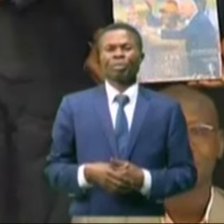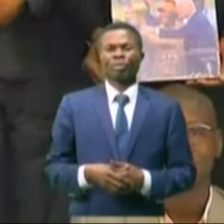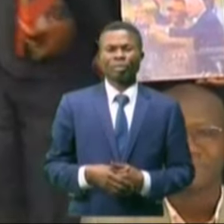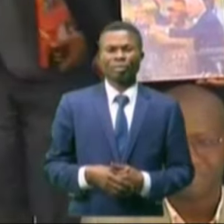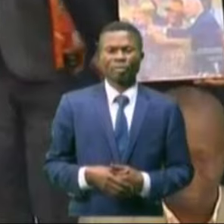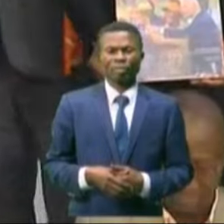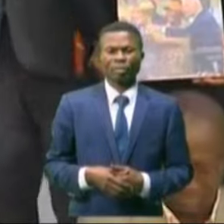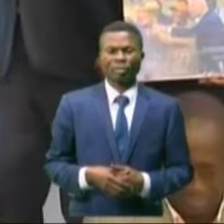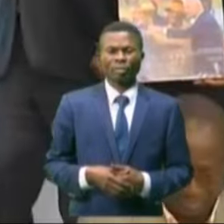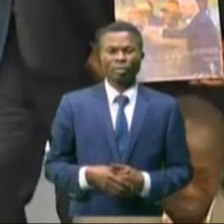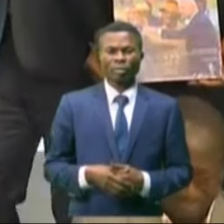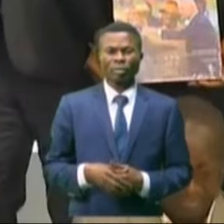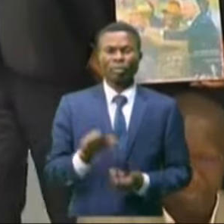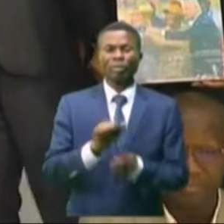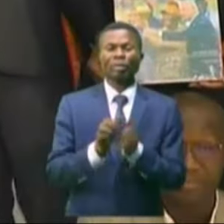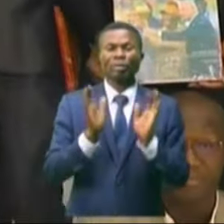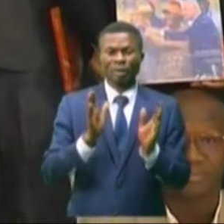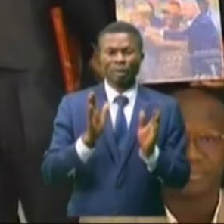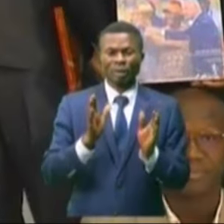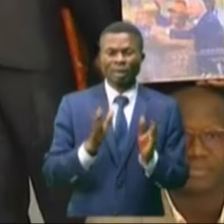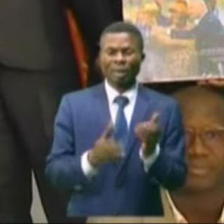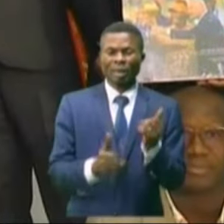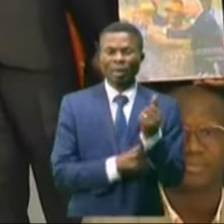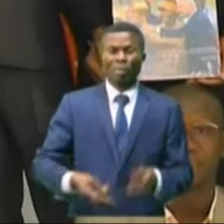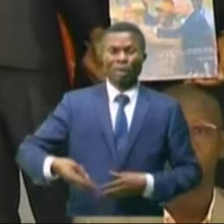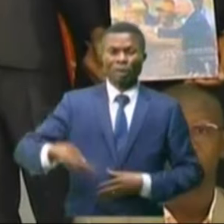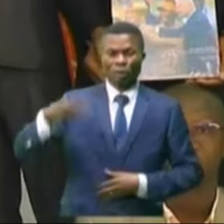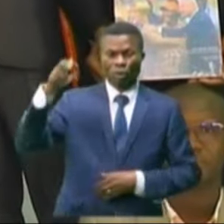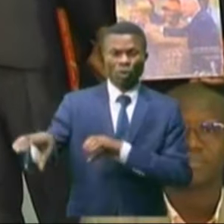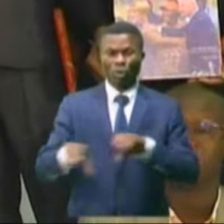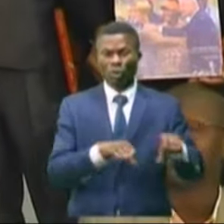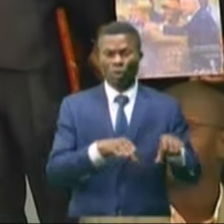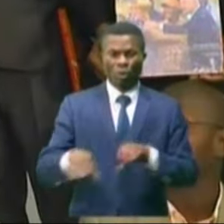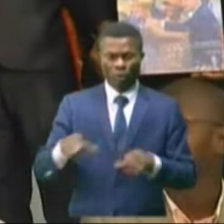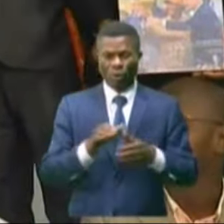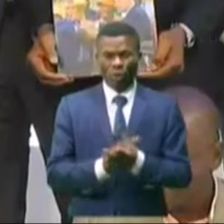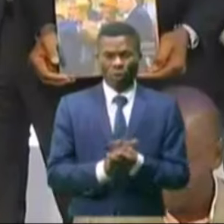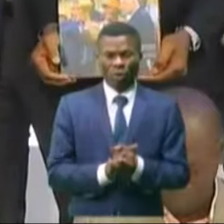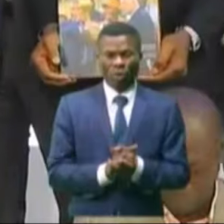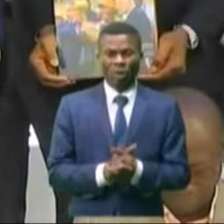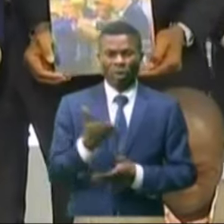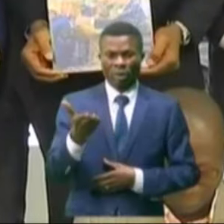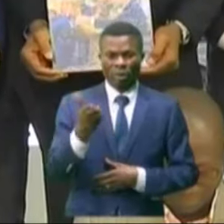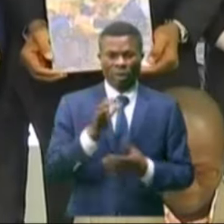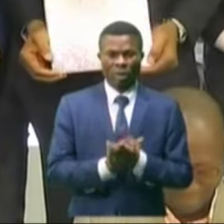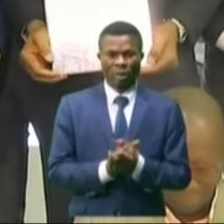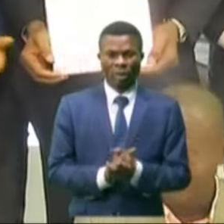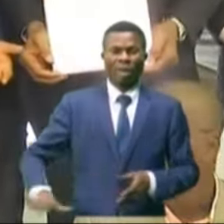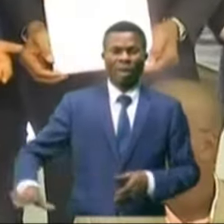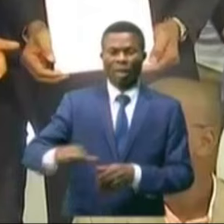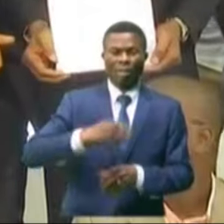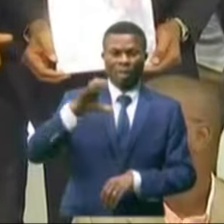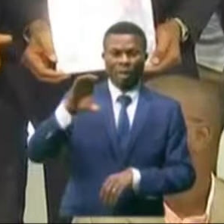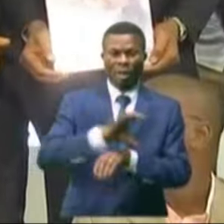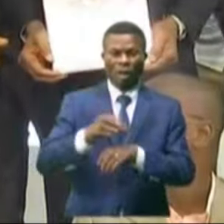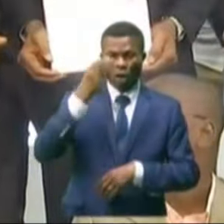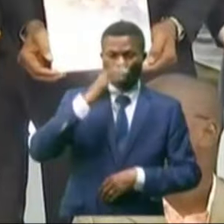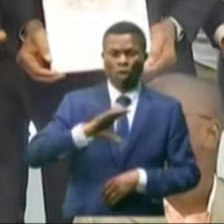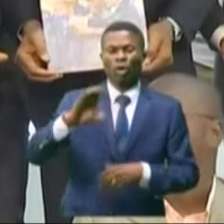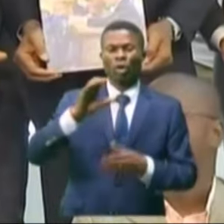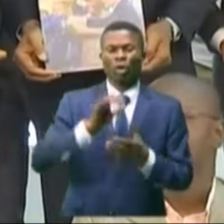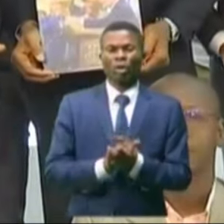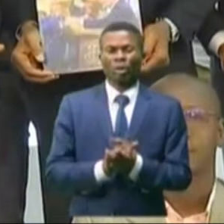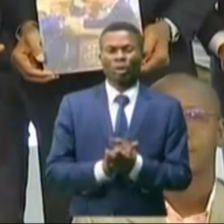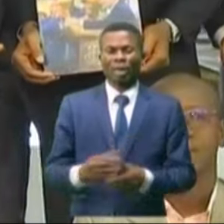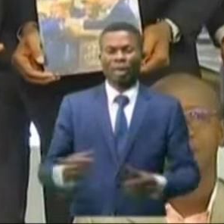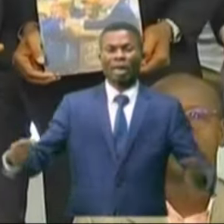Deux livres remis aux invités de marque lors de cette cérémonie de dédicace à Abidjan, en Côte d'Ivoire. La CAN de l'hospitalité